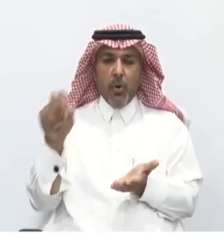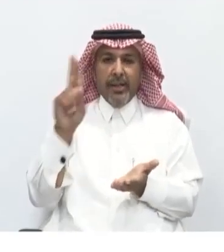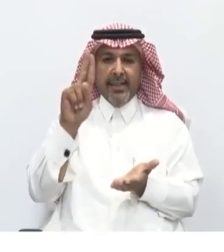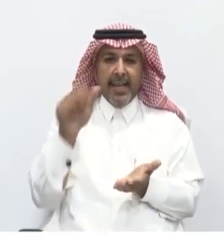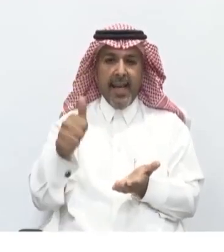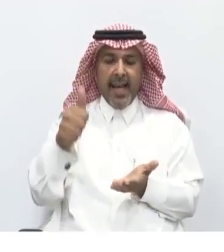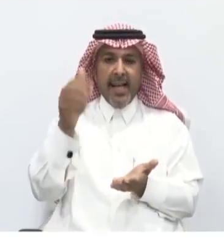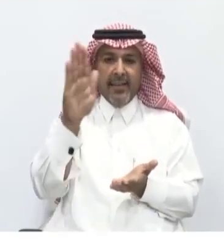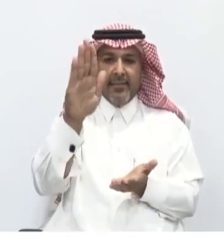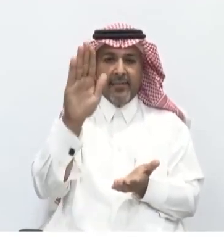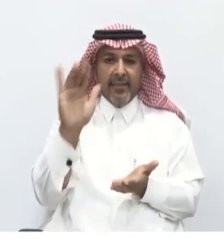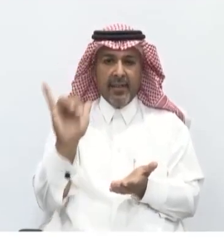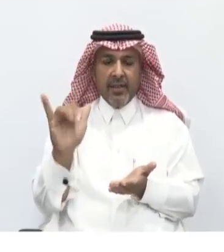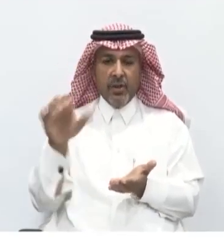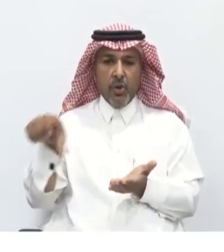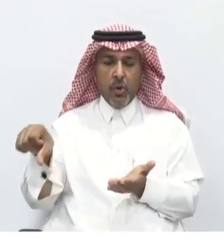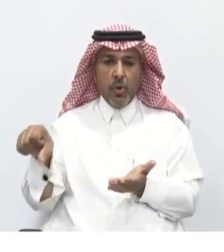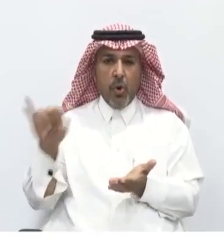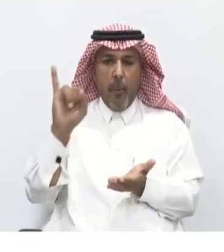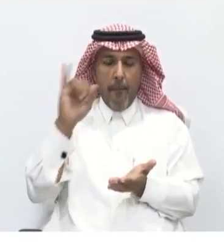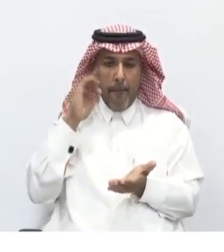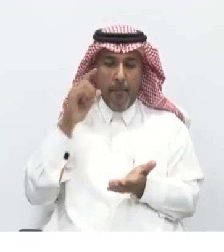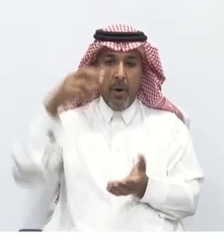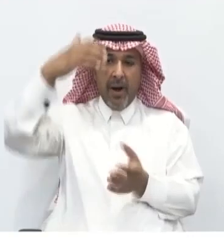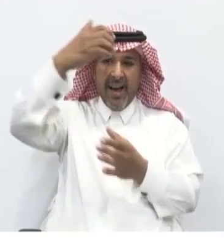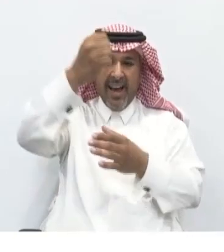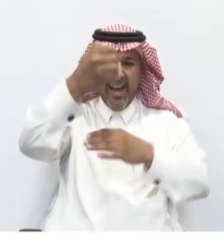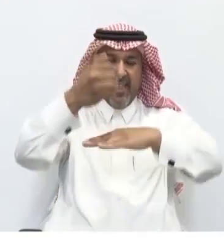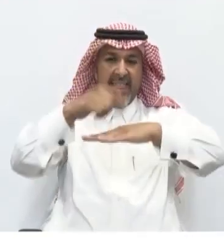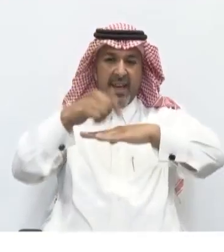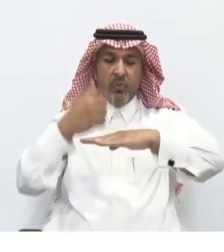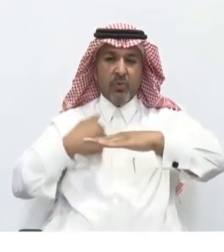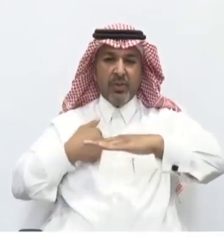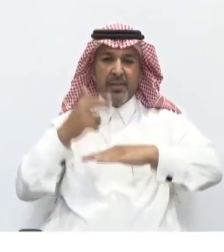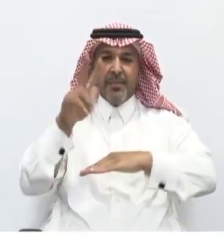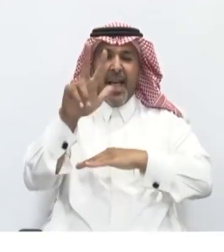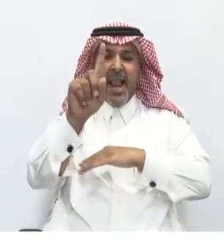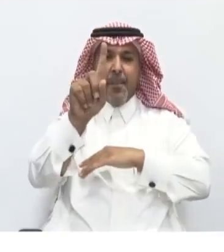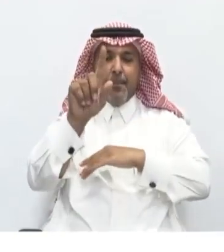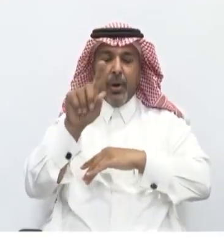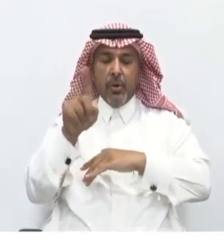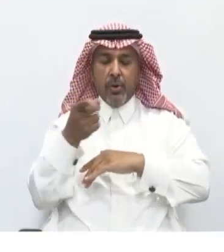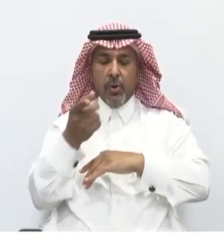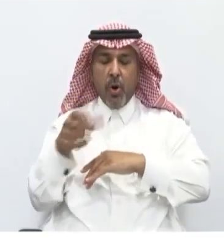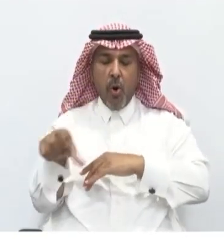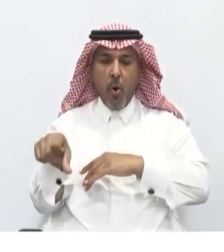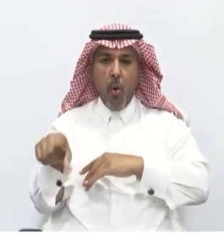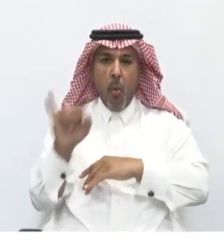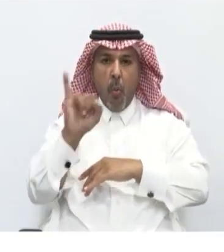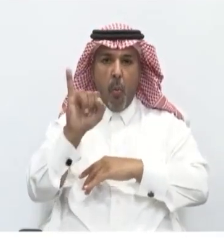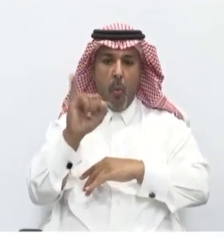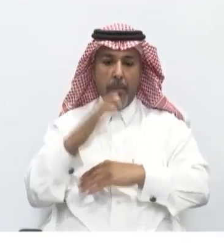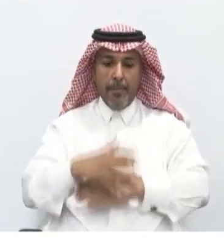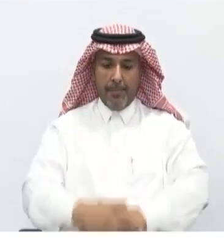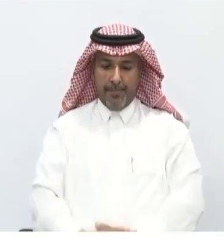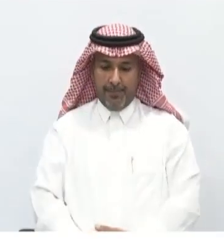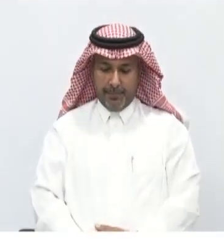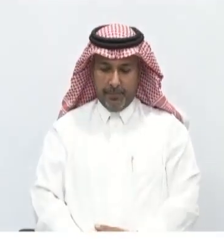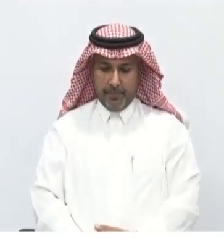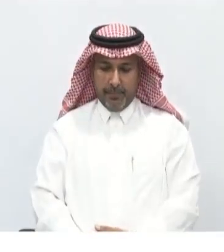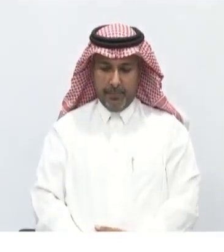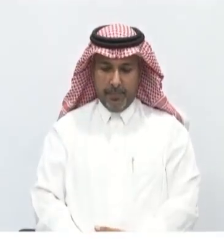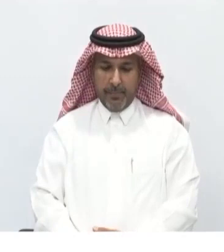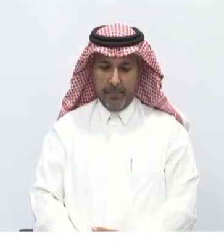بروميد البوتاسيوم لاحظ معي التفاعل شديد هنا البروم هو احد العنصرين السائلين